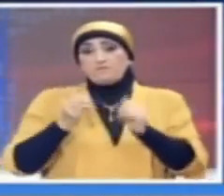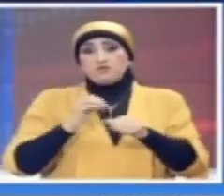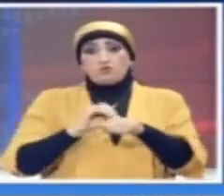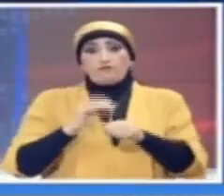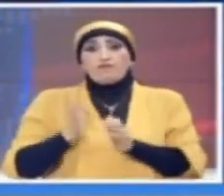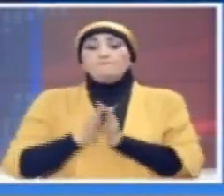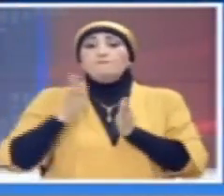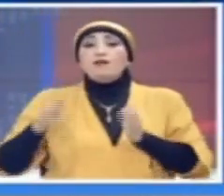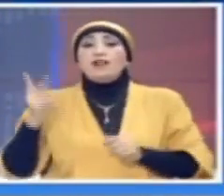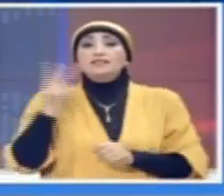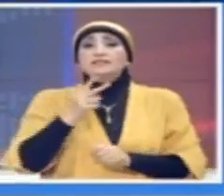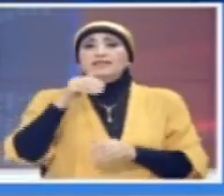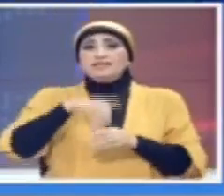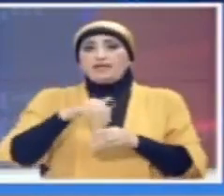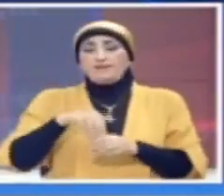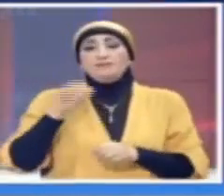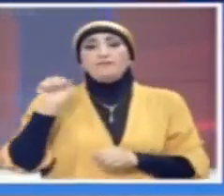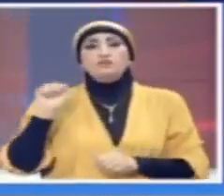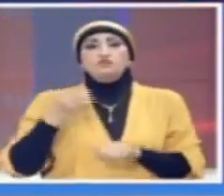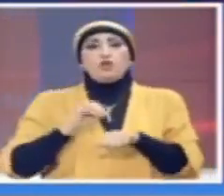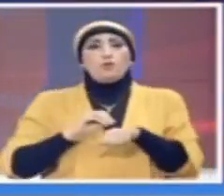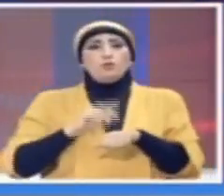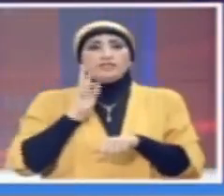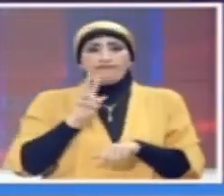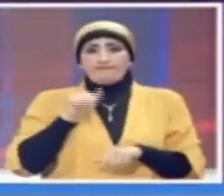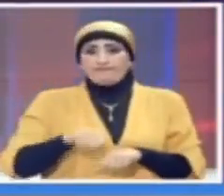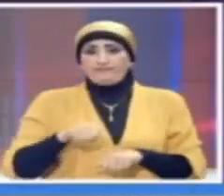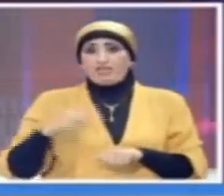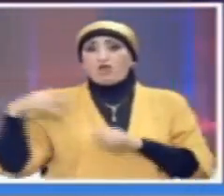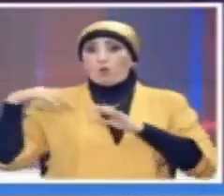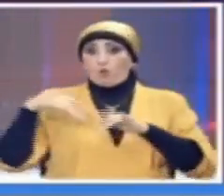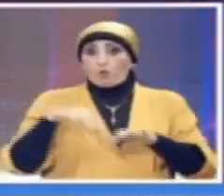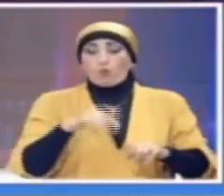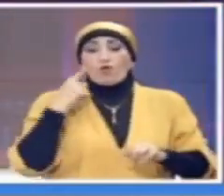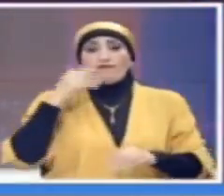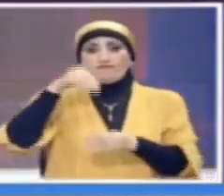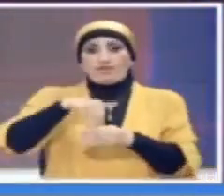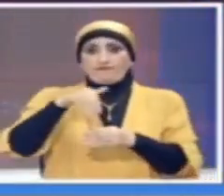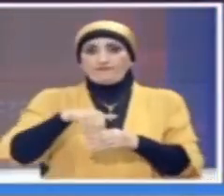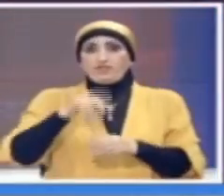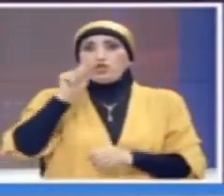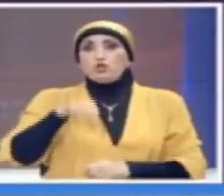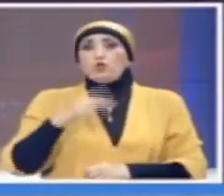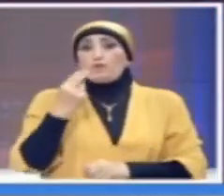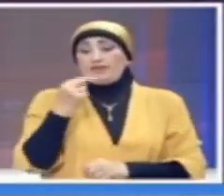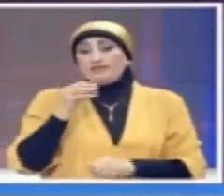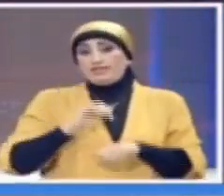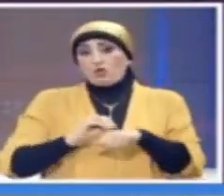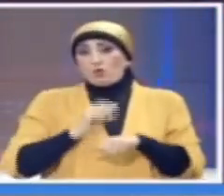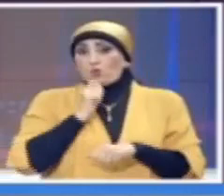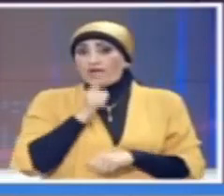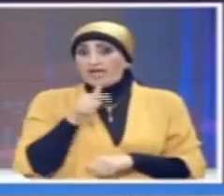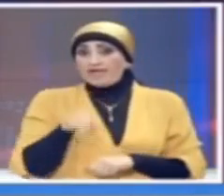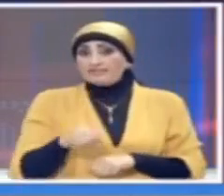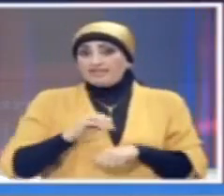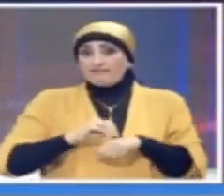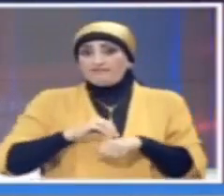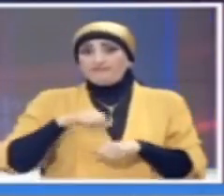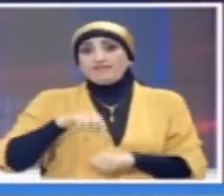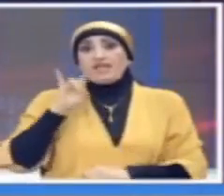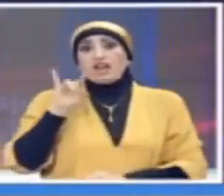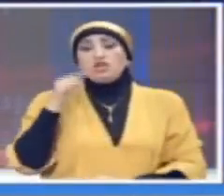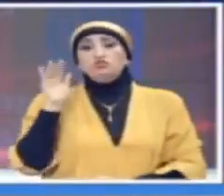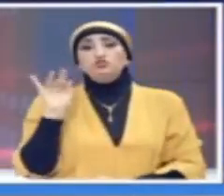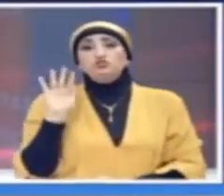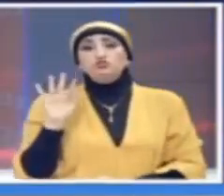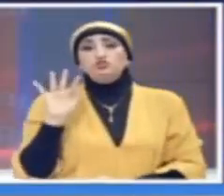المرحلة الثانية لانتخابات مجلس النواب بالنزول بكثافة إلى لجان الانتخابية خلال يومي الاقتراع. أكد المستشار لاشين